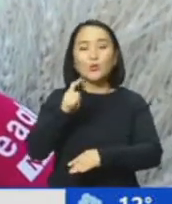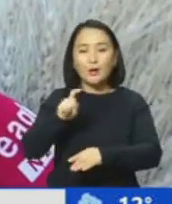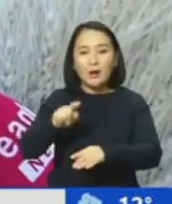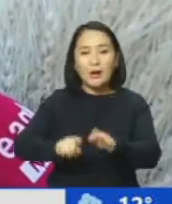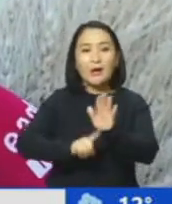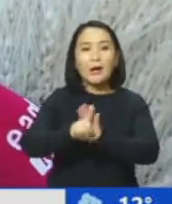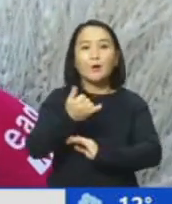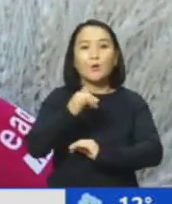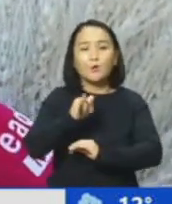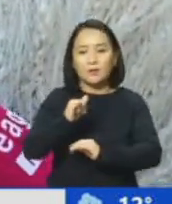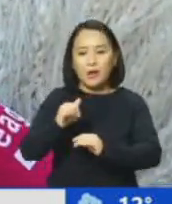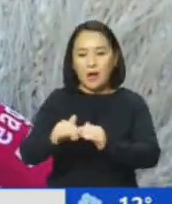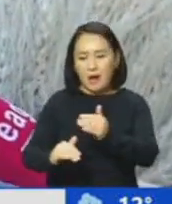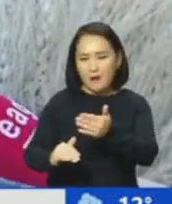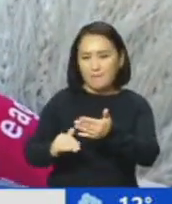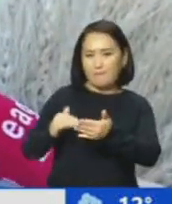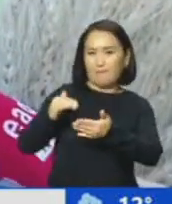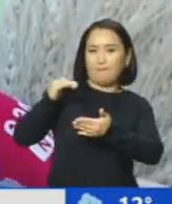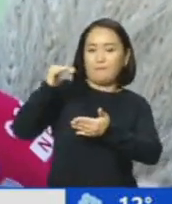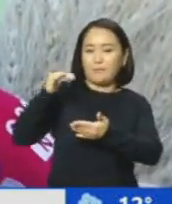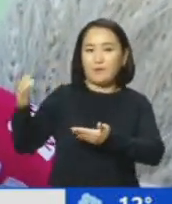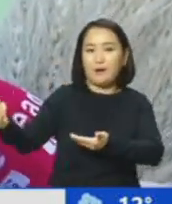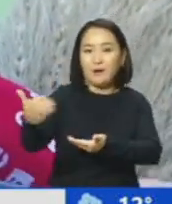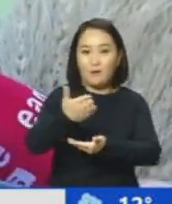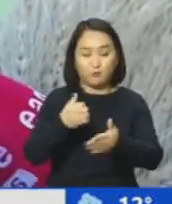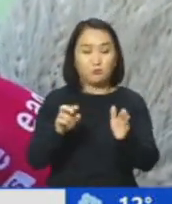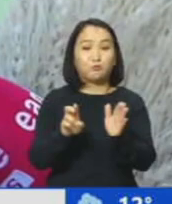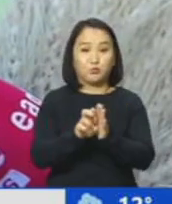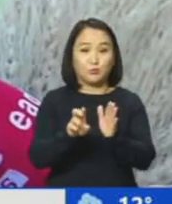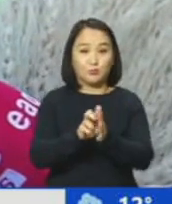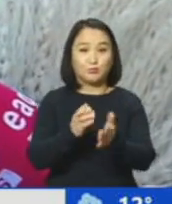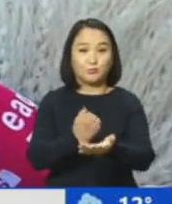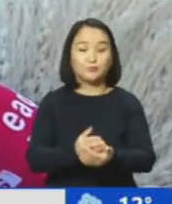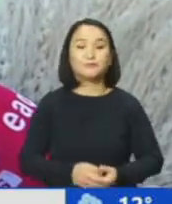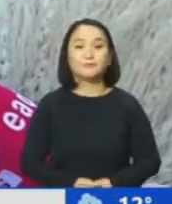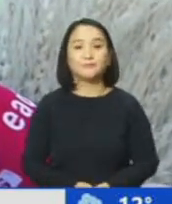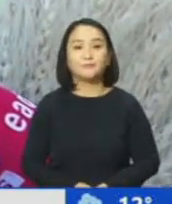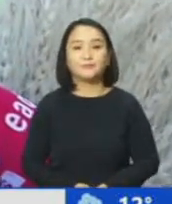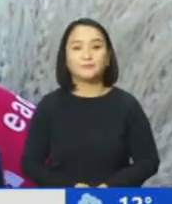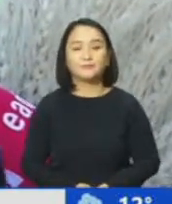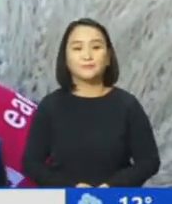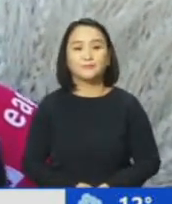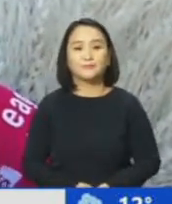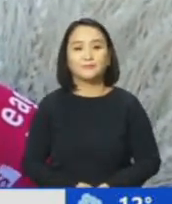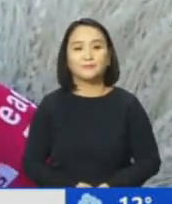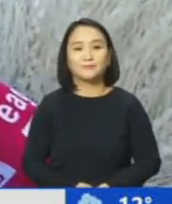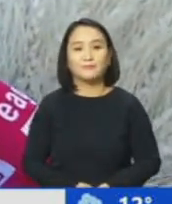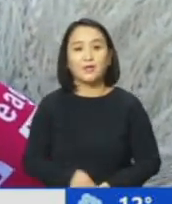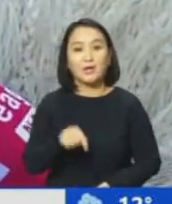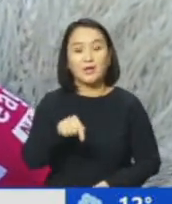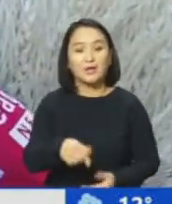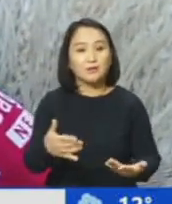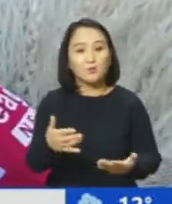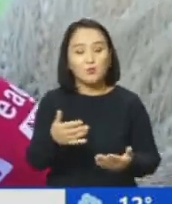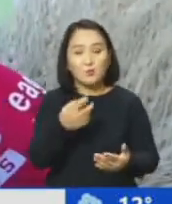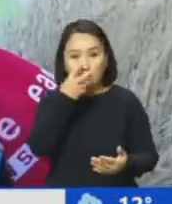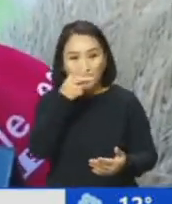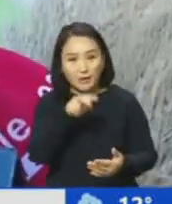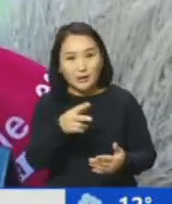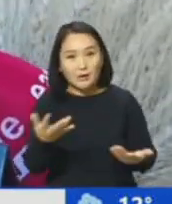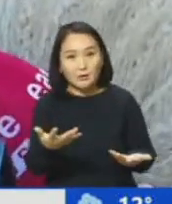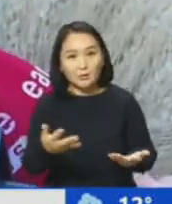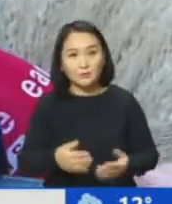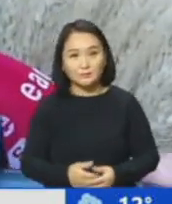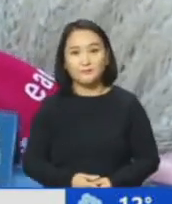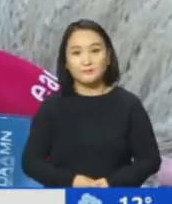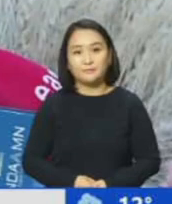ногоогоор хамгийн өндөр авах тийм боломж үрж байгаа юм одоо жил болж байна. Энэ бол нэг талаас бол